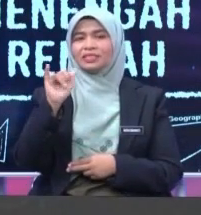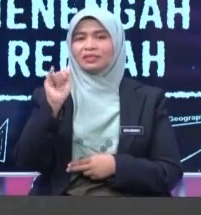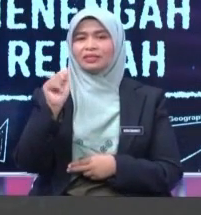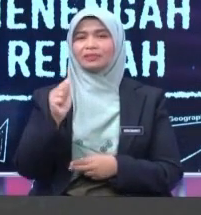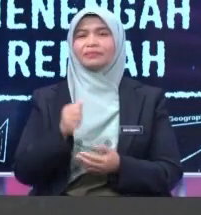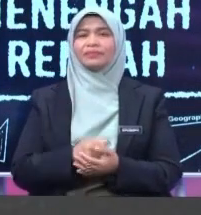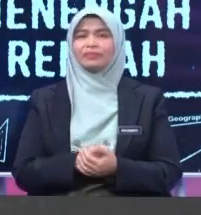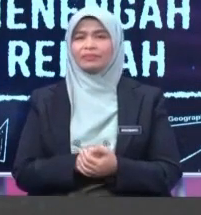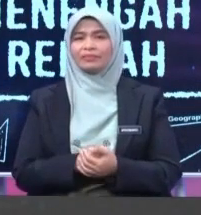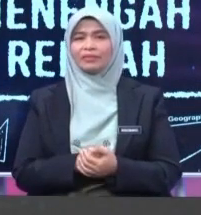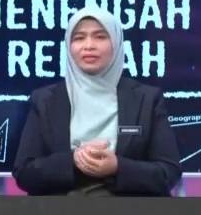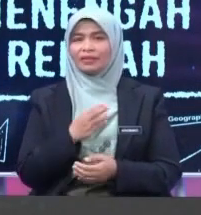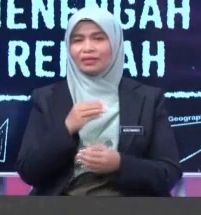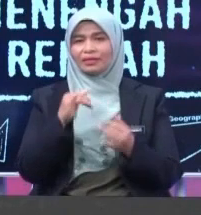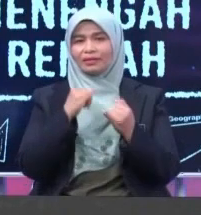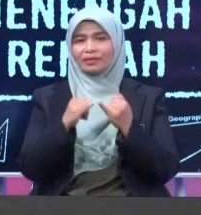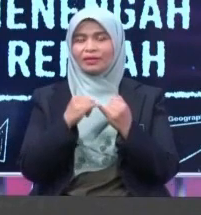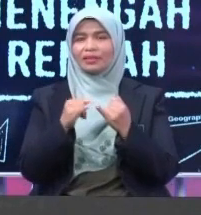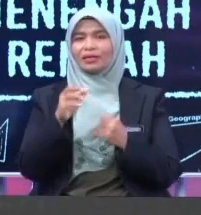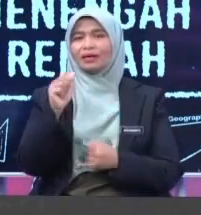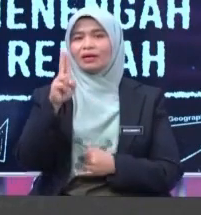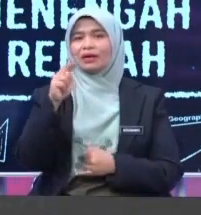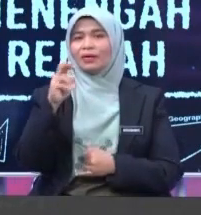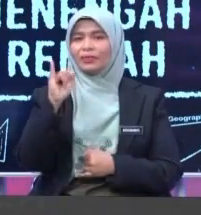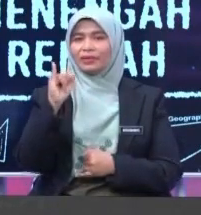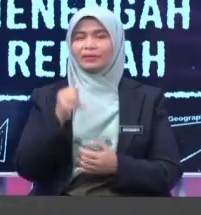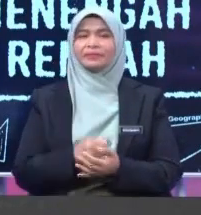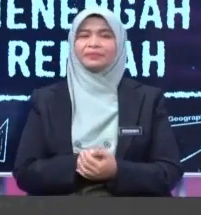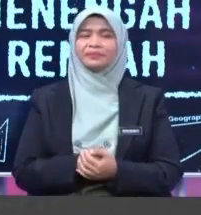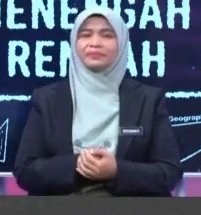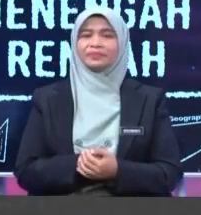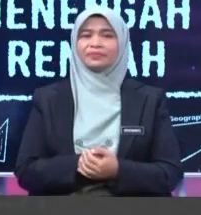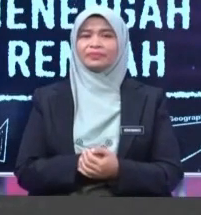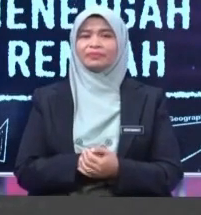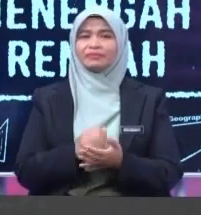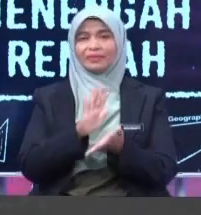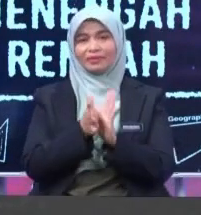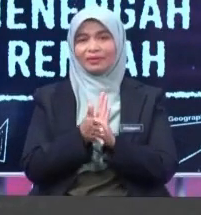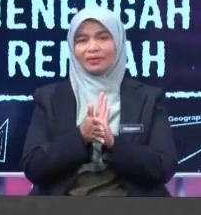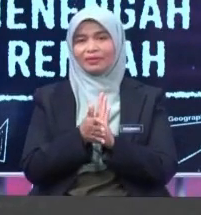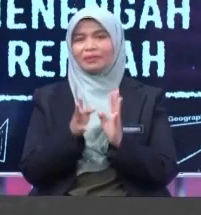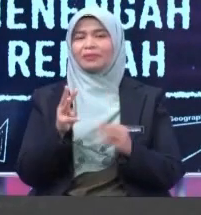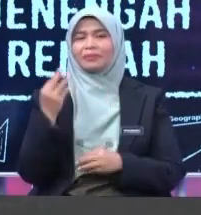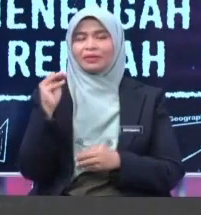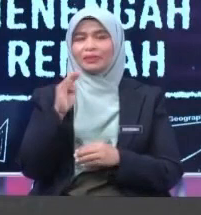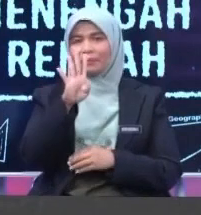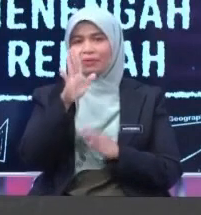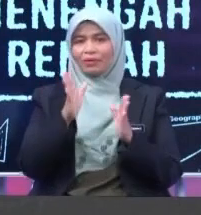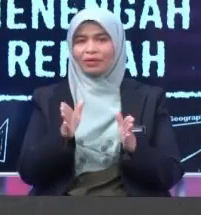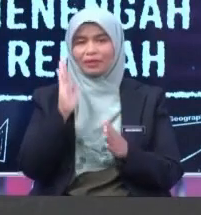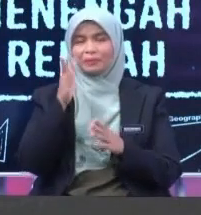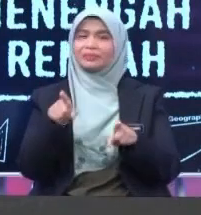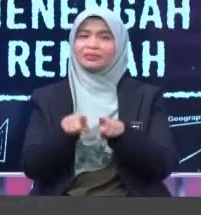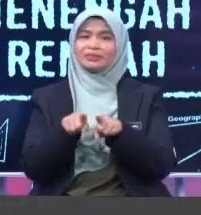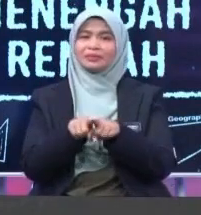Rahman. Dan yang terakhir, Auni binti Amar. Okay, jadi mereka berempat akan bersama-sama Ustazah dan